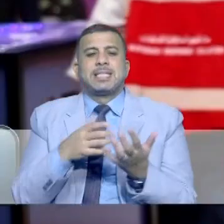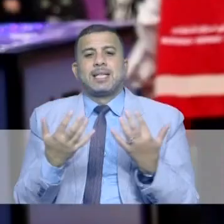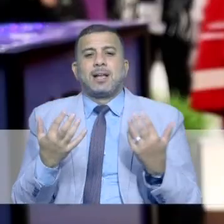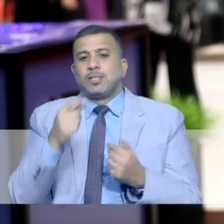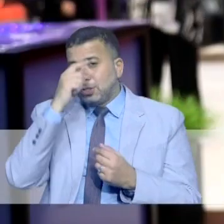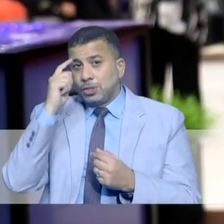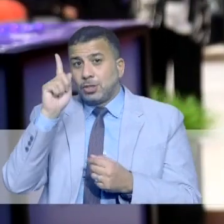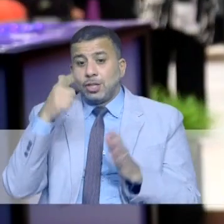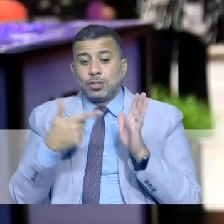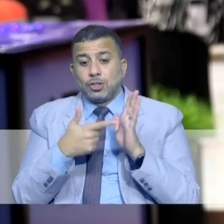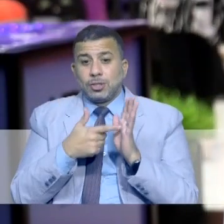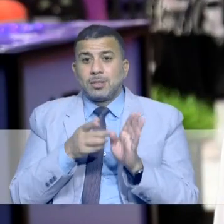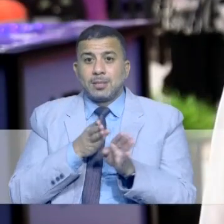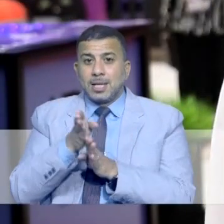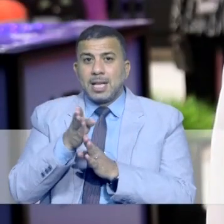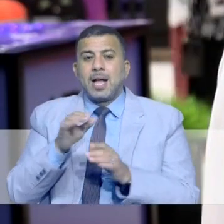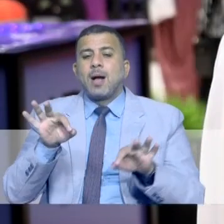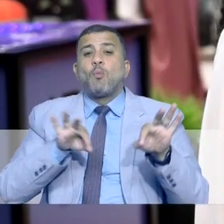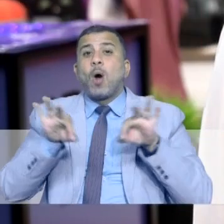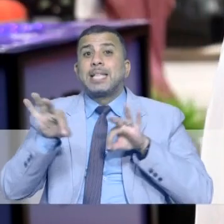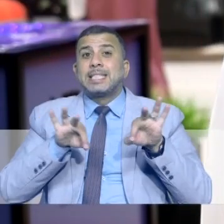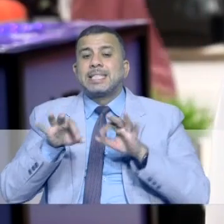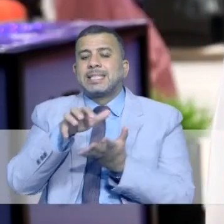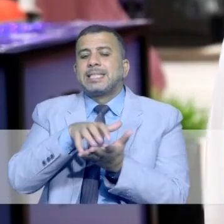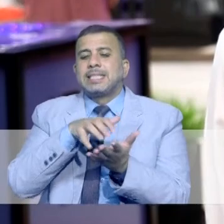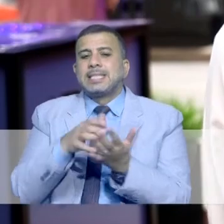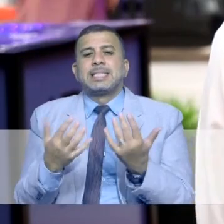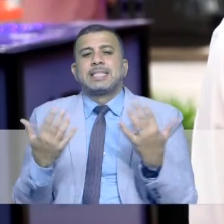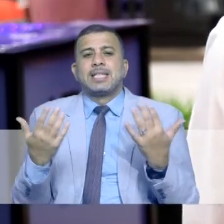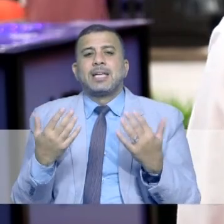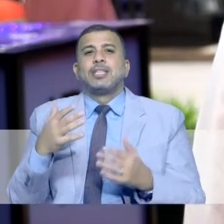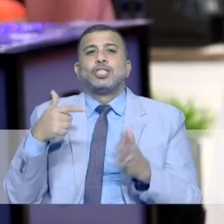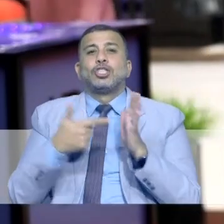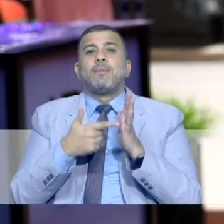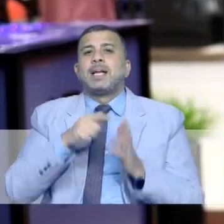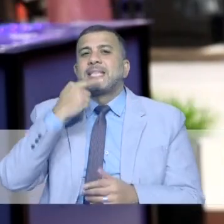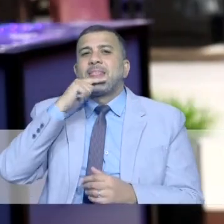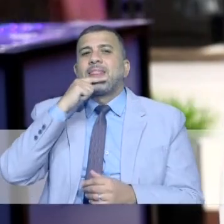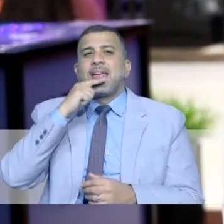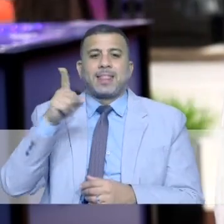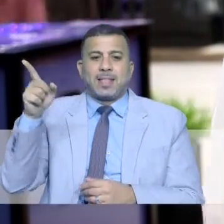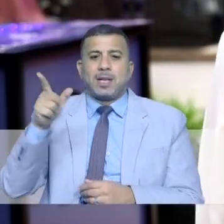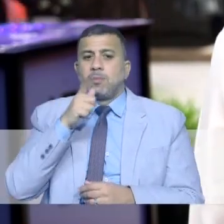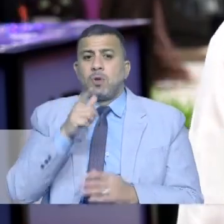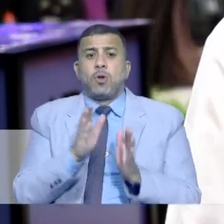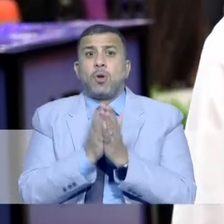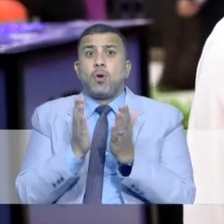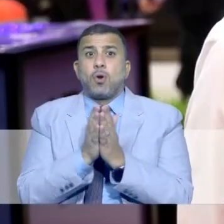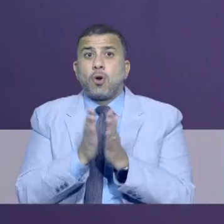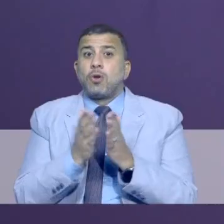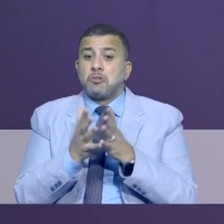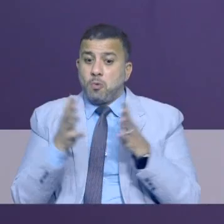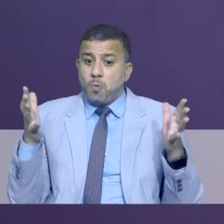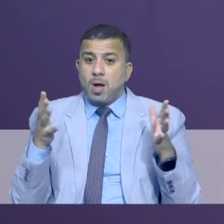الله تخصص في الجامعة تخصص هندسة زراعية السنة الجاية جامعة الذيل، وما شاء الله لقيت وايد كتب تنفعني لين